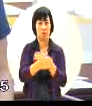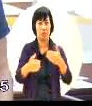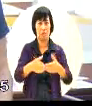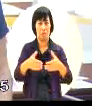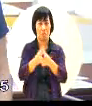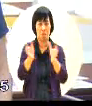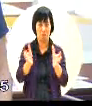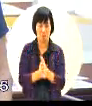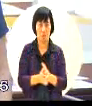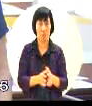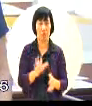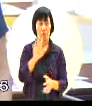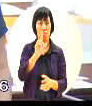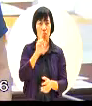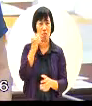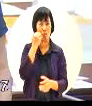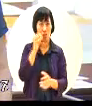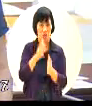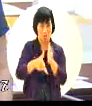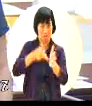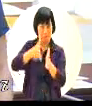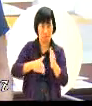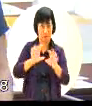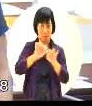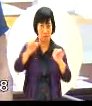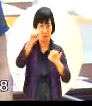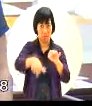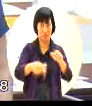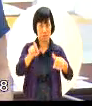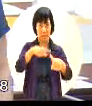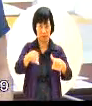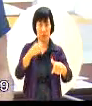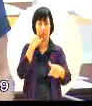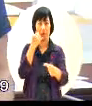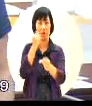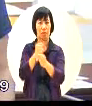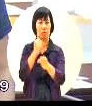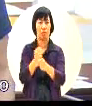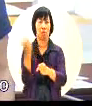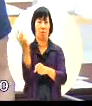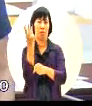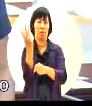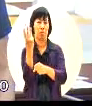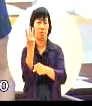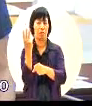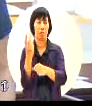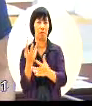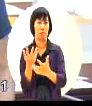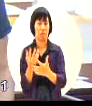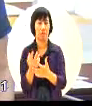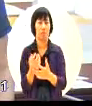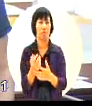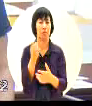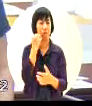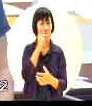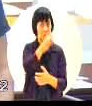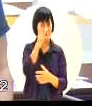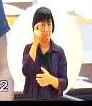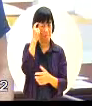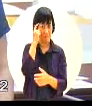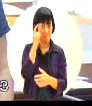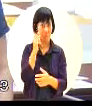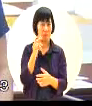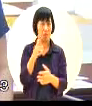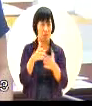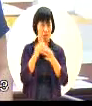一条铁路的地下化吼，会当做3条的高架，啊，假使咱若有意见要做，若有意向要做高